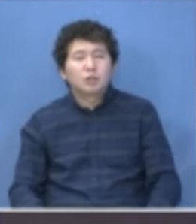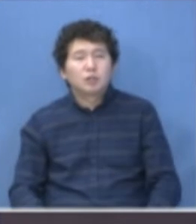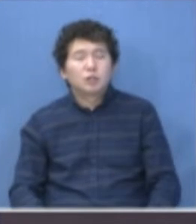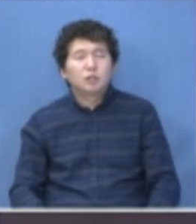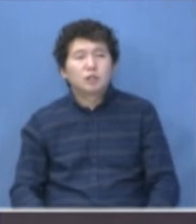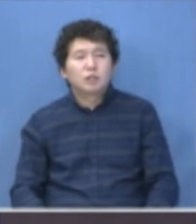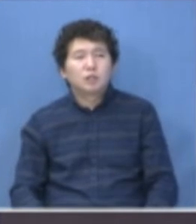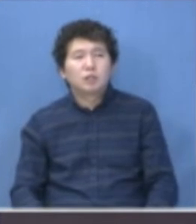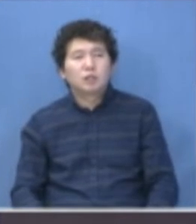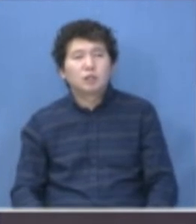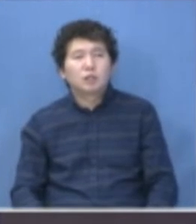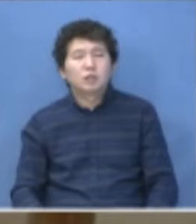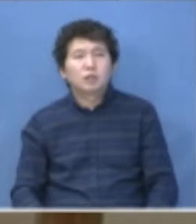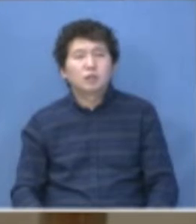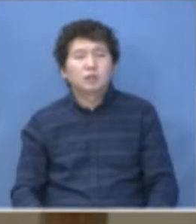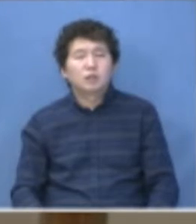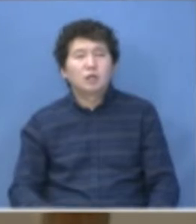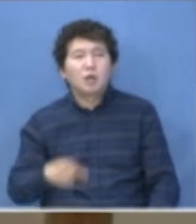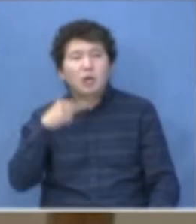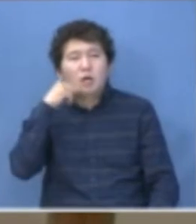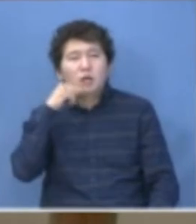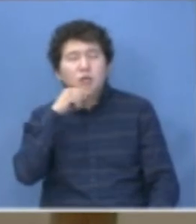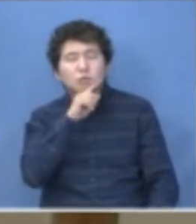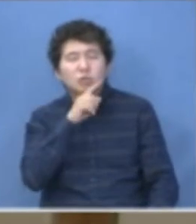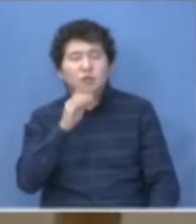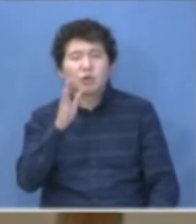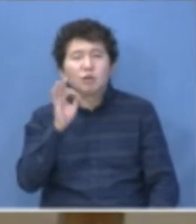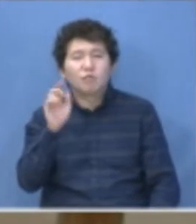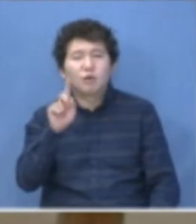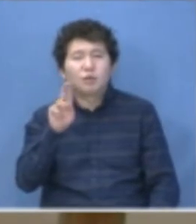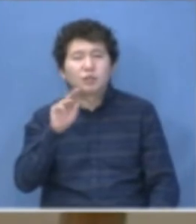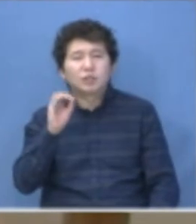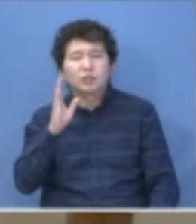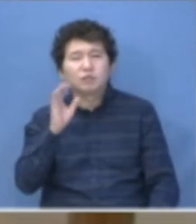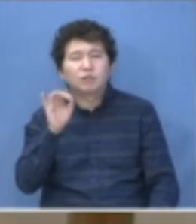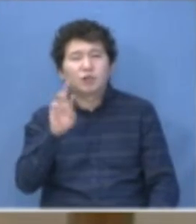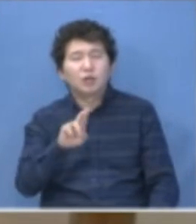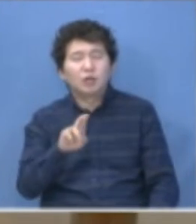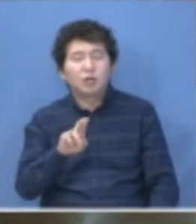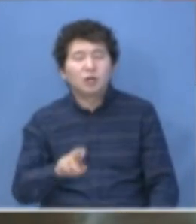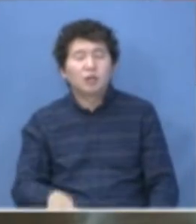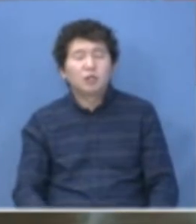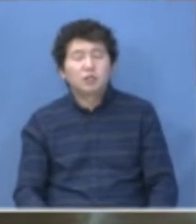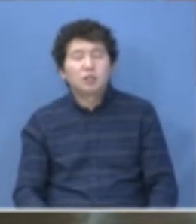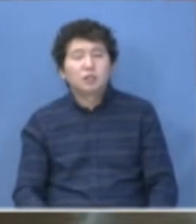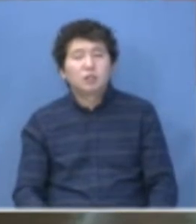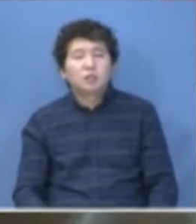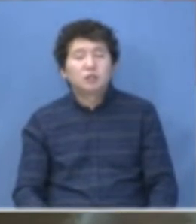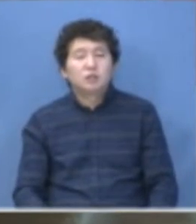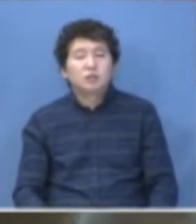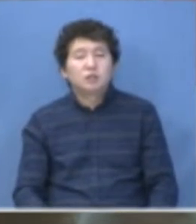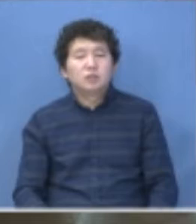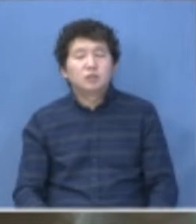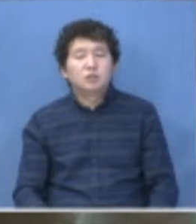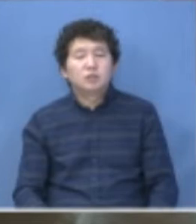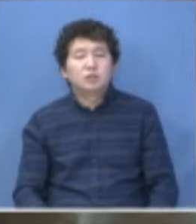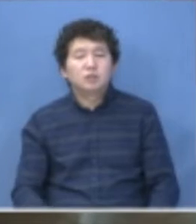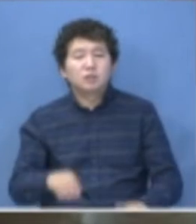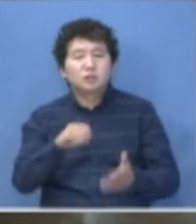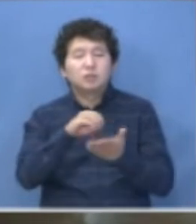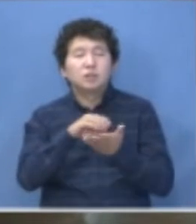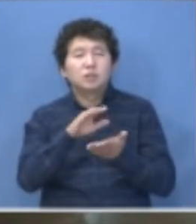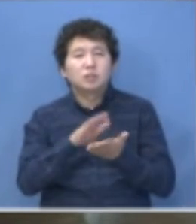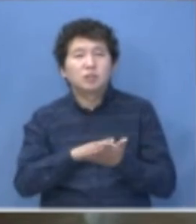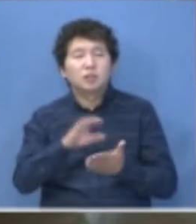мер экономического воздействия. Не является исключением и Восточно-Казахстанская область. Здесь поставщики, зарегистрированные в